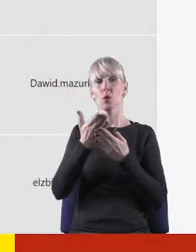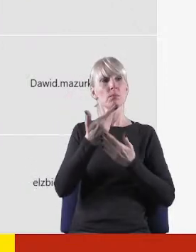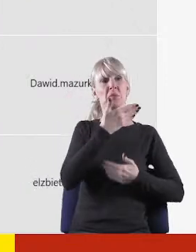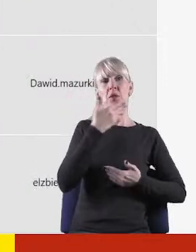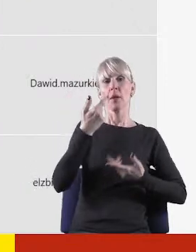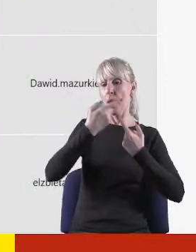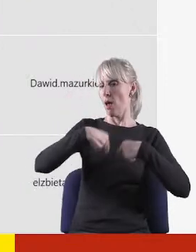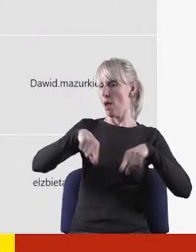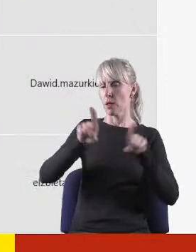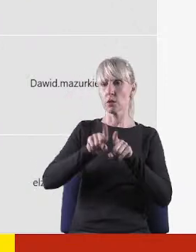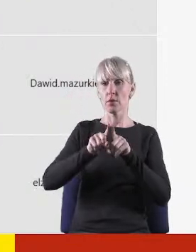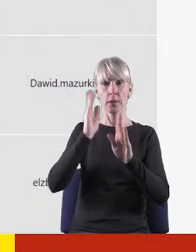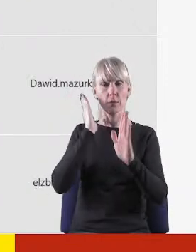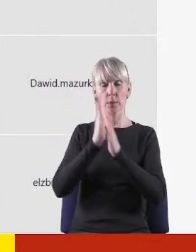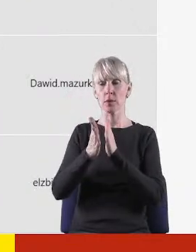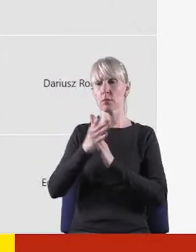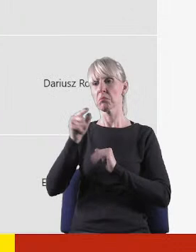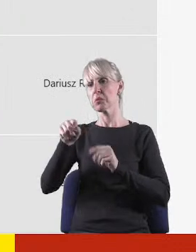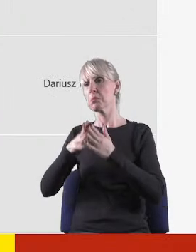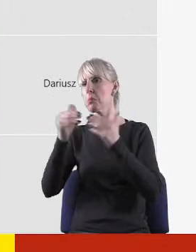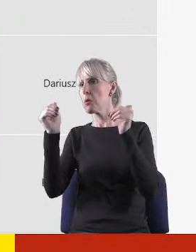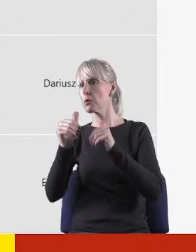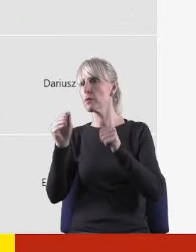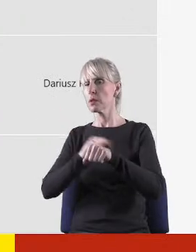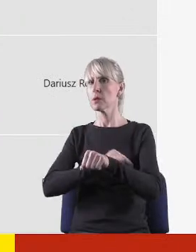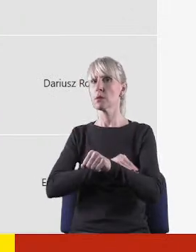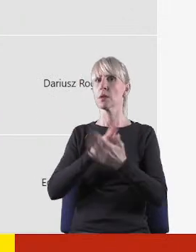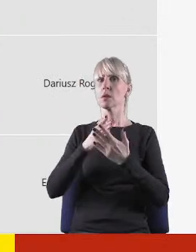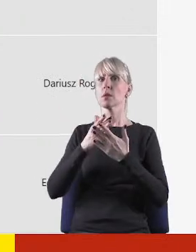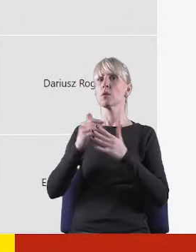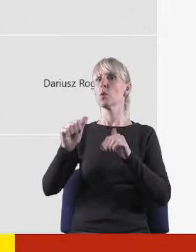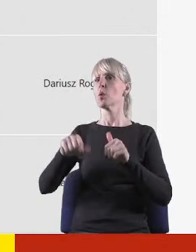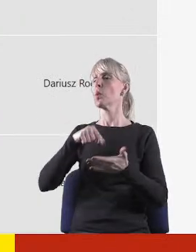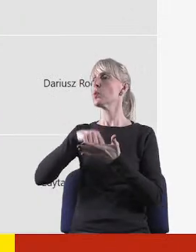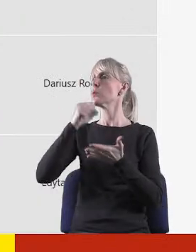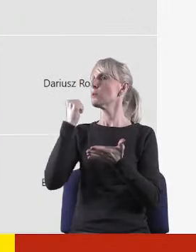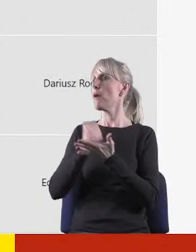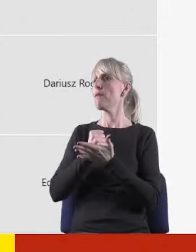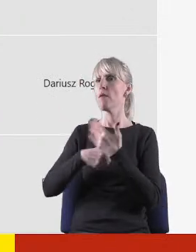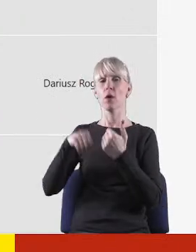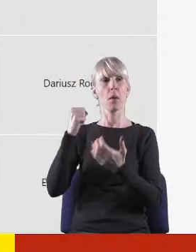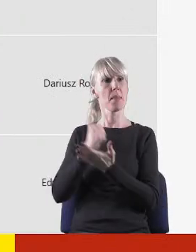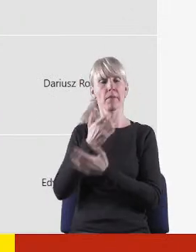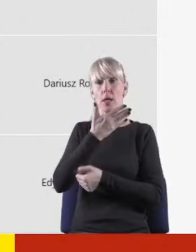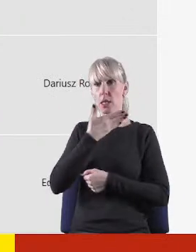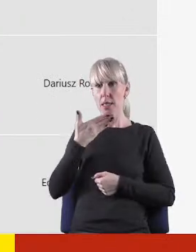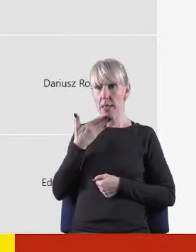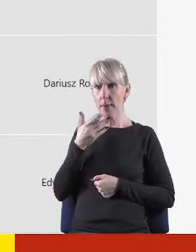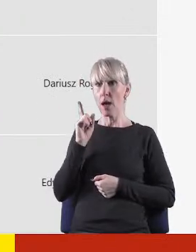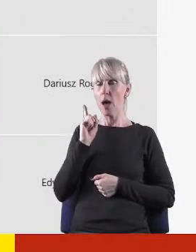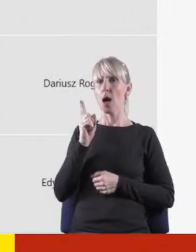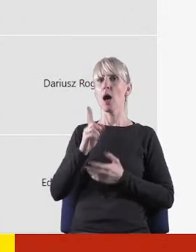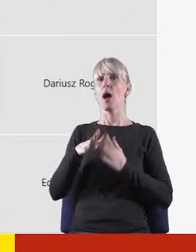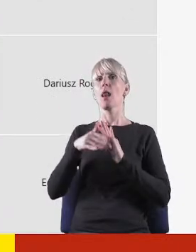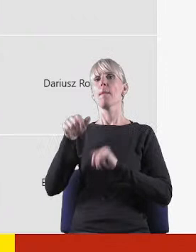takich narzędzi, nie mamy takiej delegacji też ustawowej. Natomiast prawda jest oczywista. To